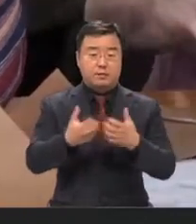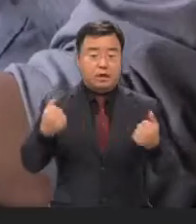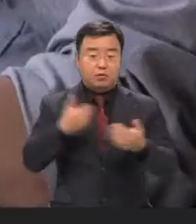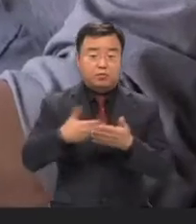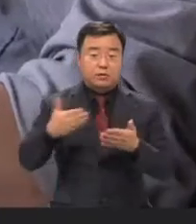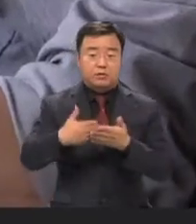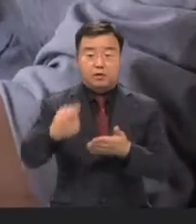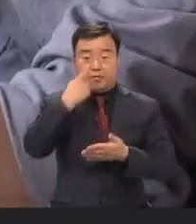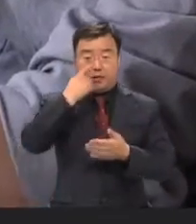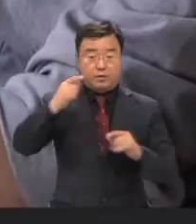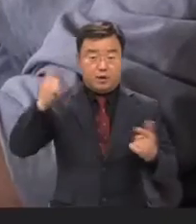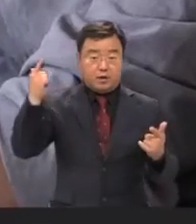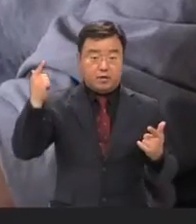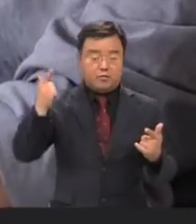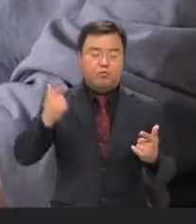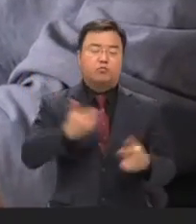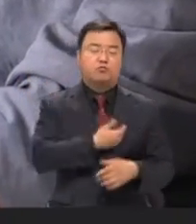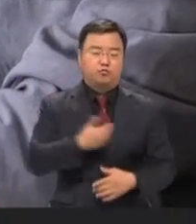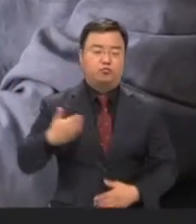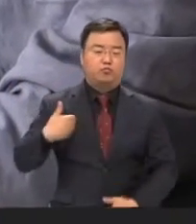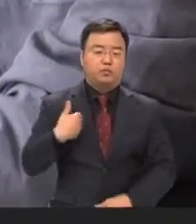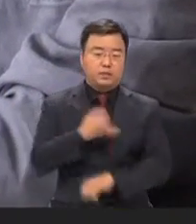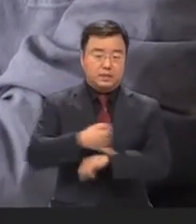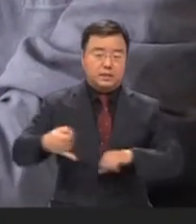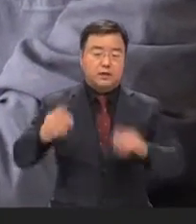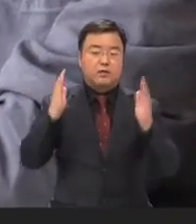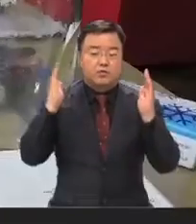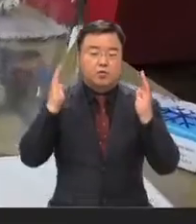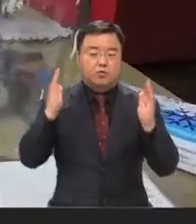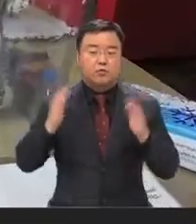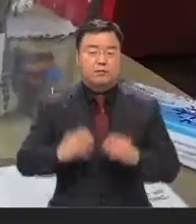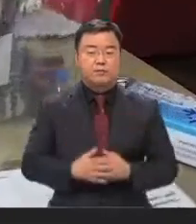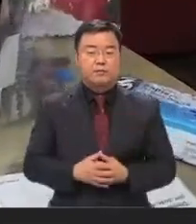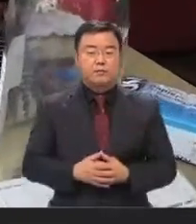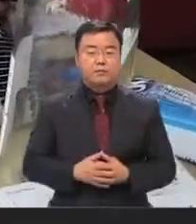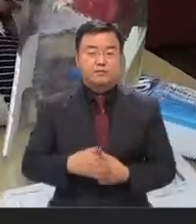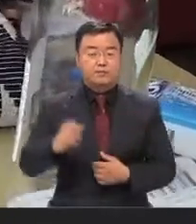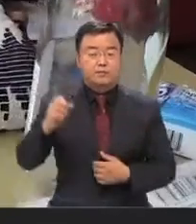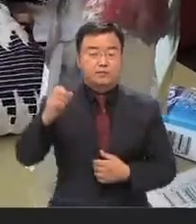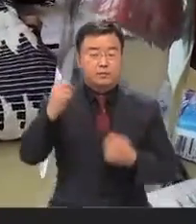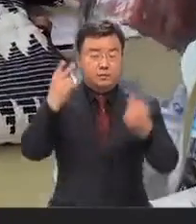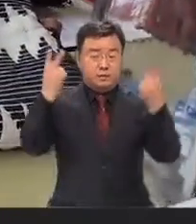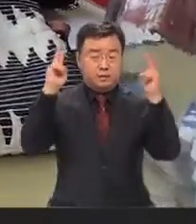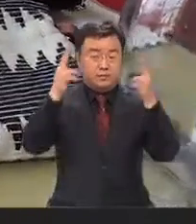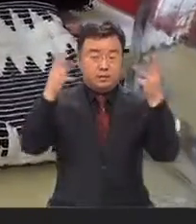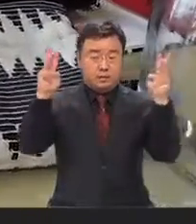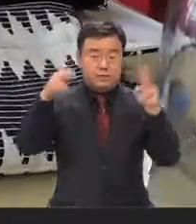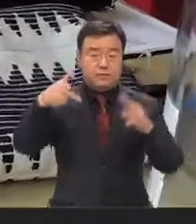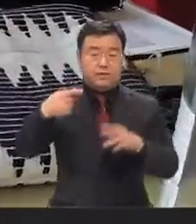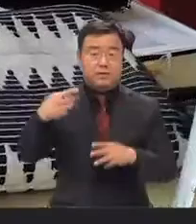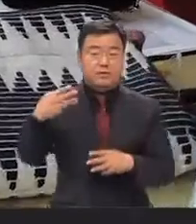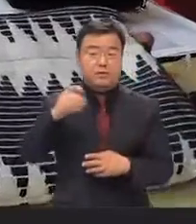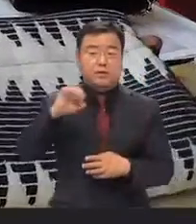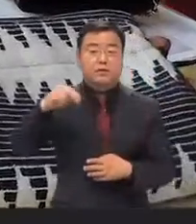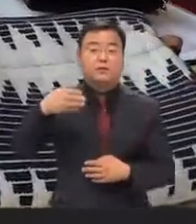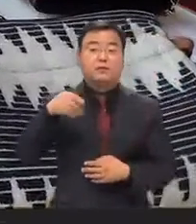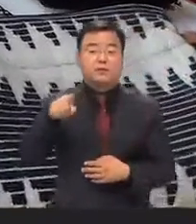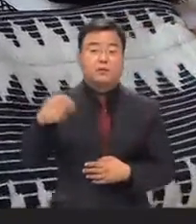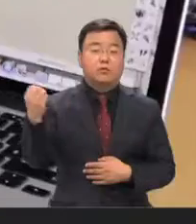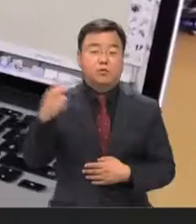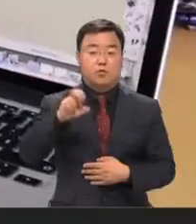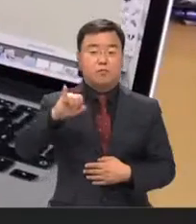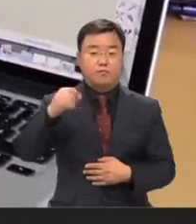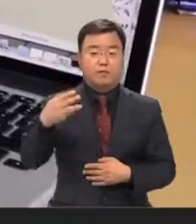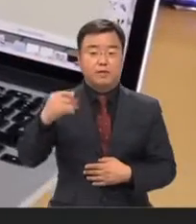않았더라도 충분히 디자인을 공부할 수 있다는 얘기입니다. 2, 3학년 때는 크라이슬러, 필립스 등 기업들을